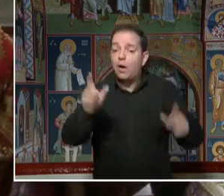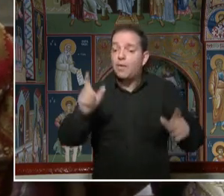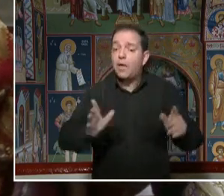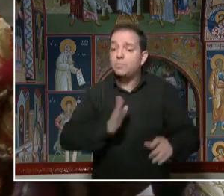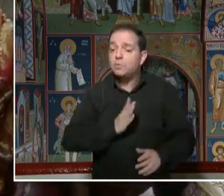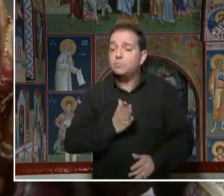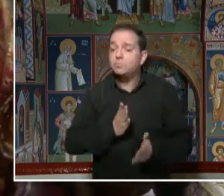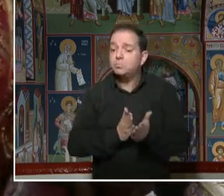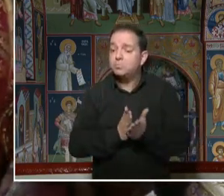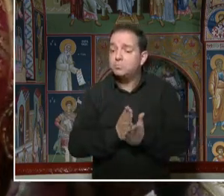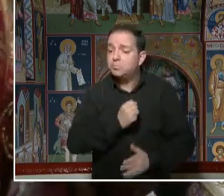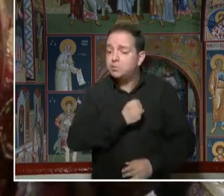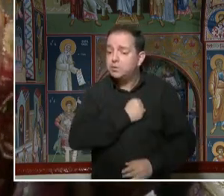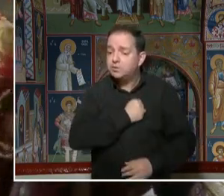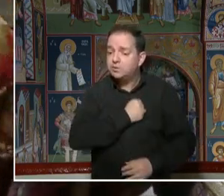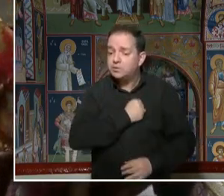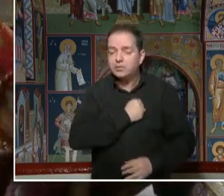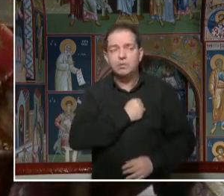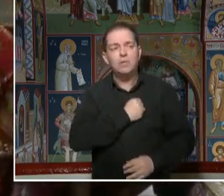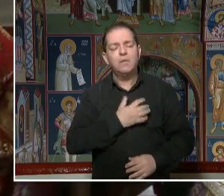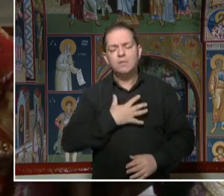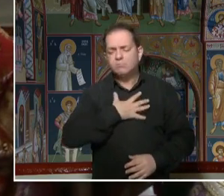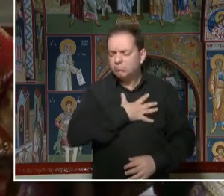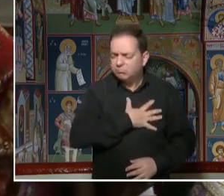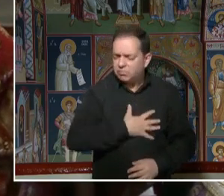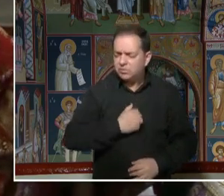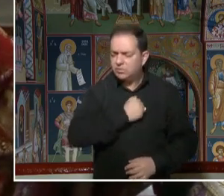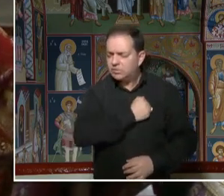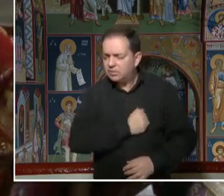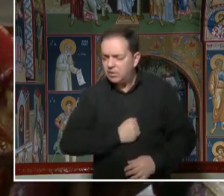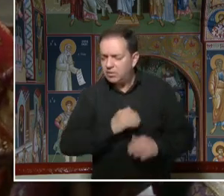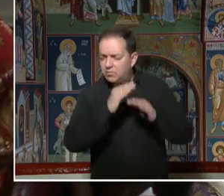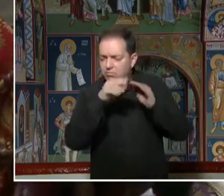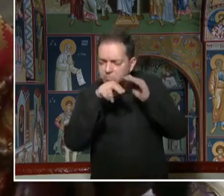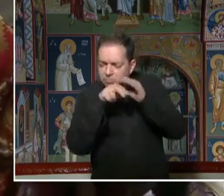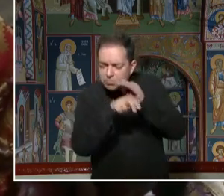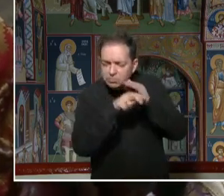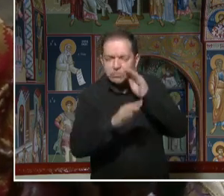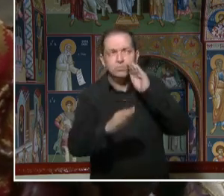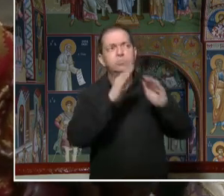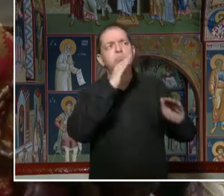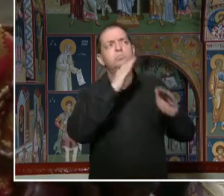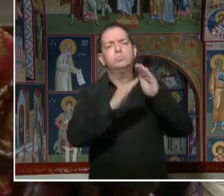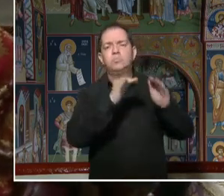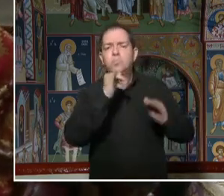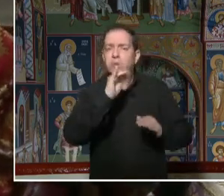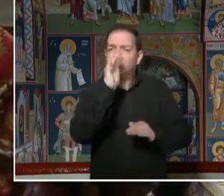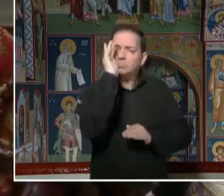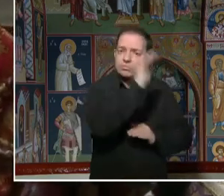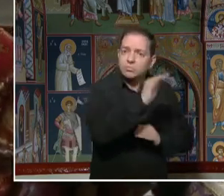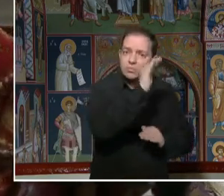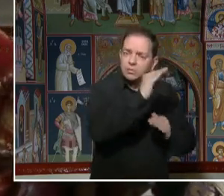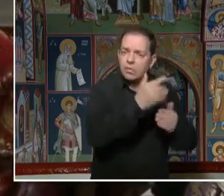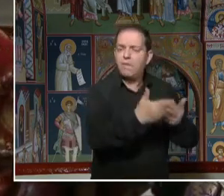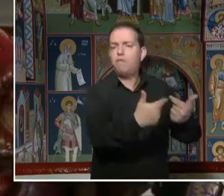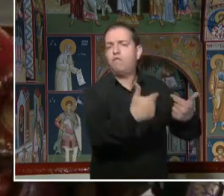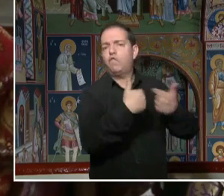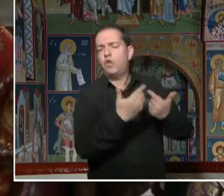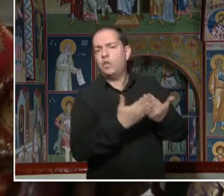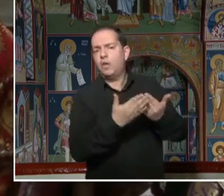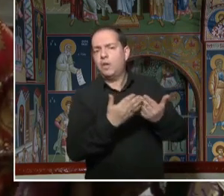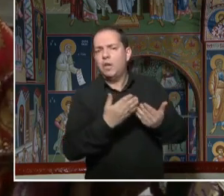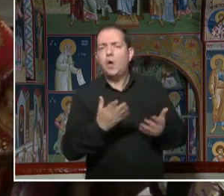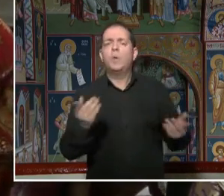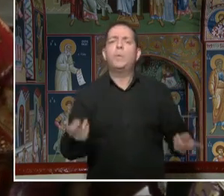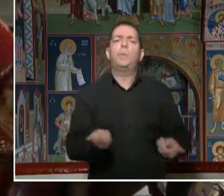Είναι η παρηγοριά και η καταφυγή μας, που πάντα ανταποκρίνεται όχι σε